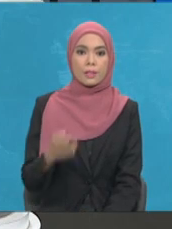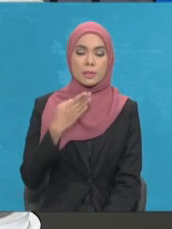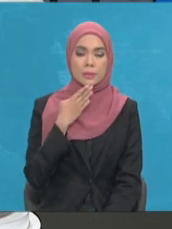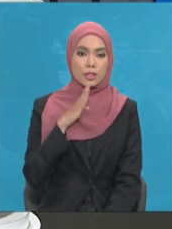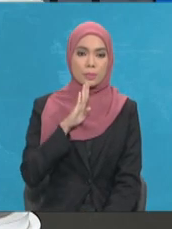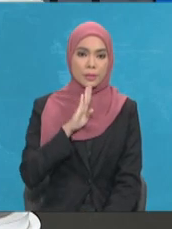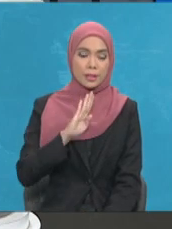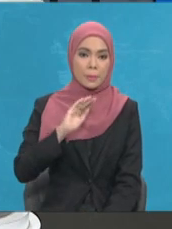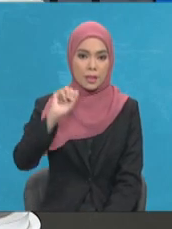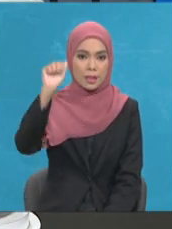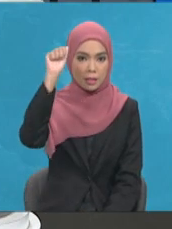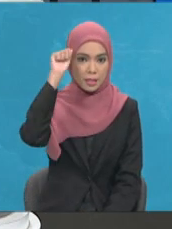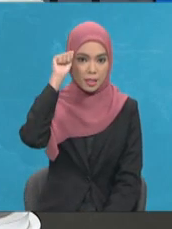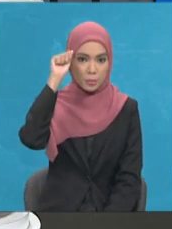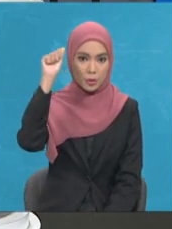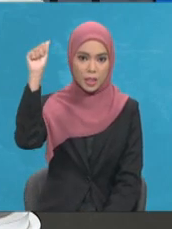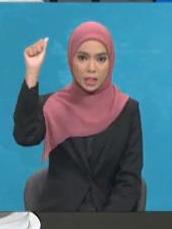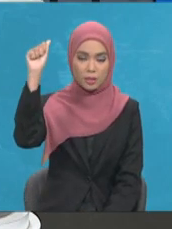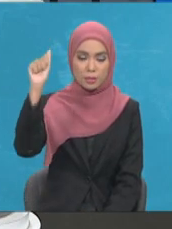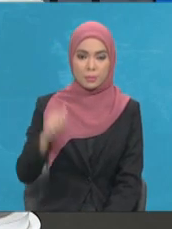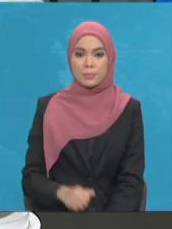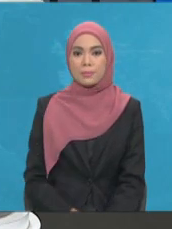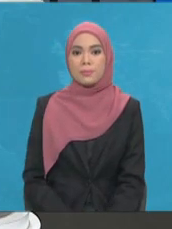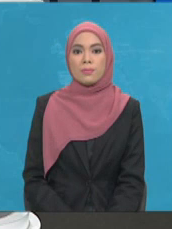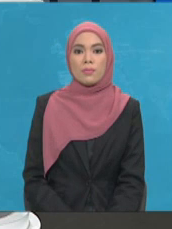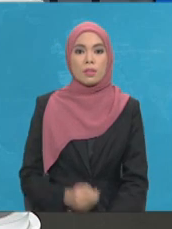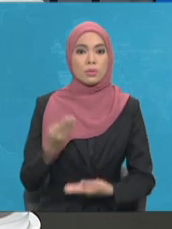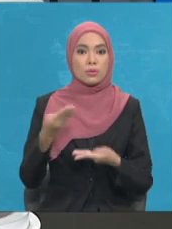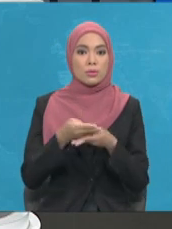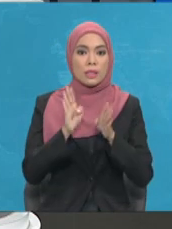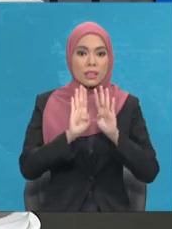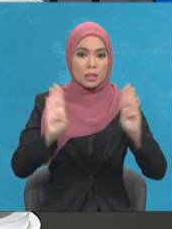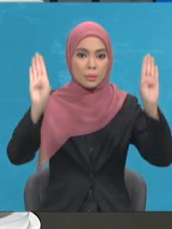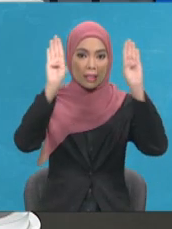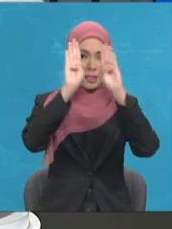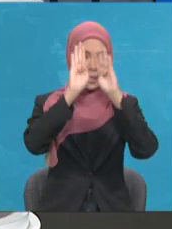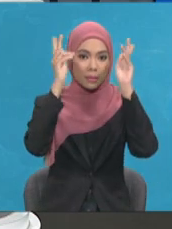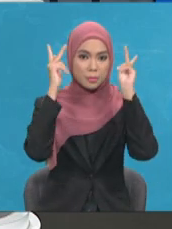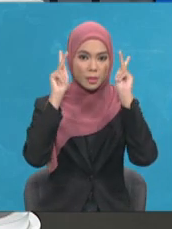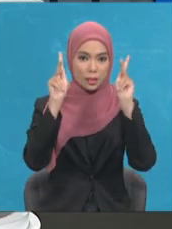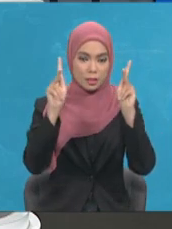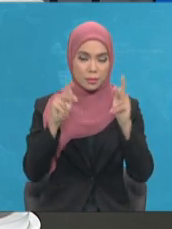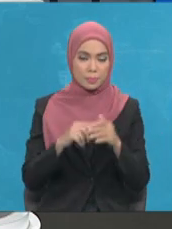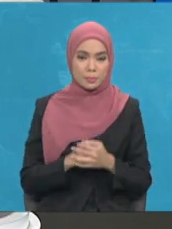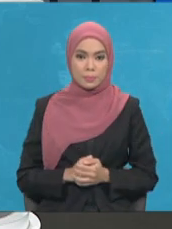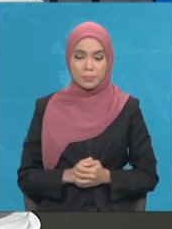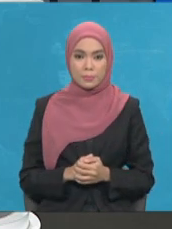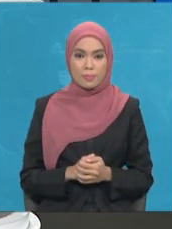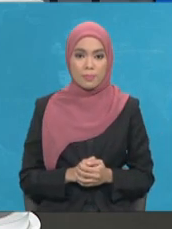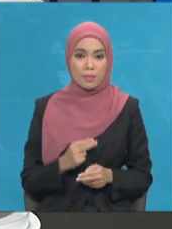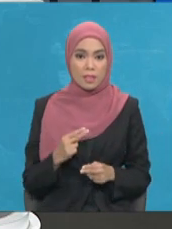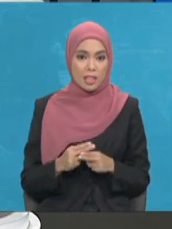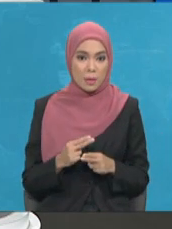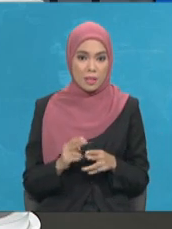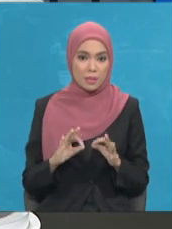Bismillahirohmanirohim Assalamualaikum warahmatullahi wabarakatuh bersua dalam berita perdana Malam ini saya Husein Ismail